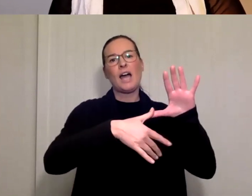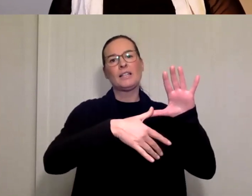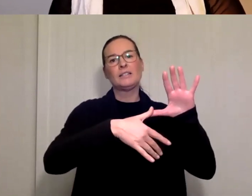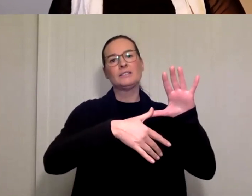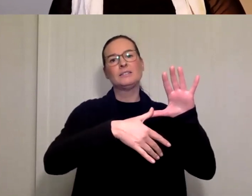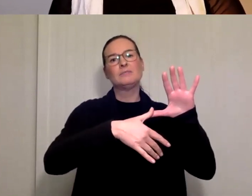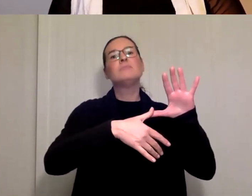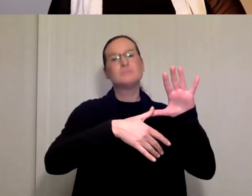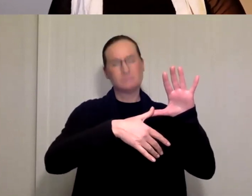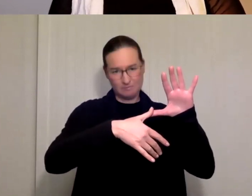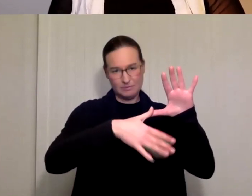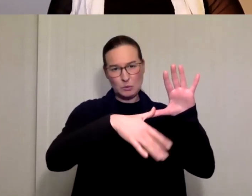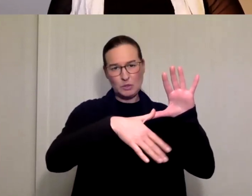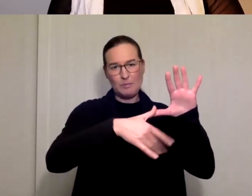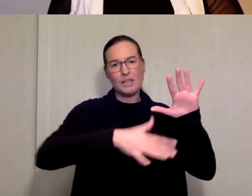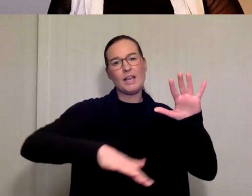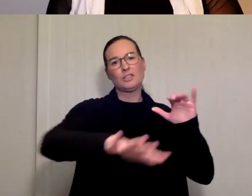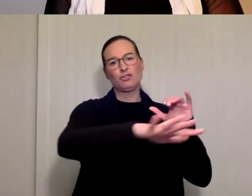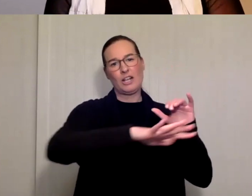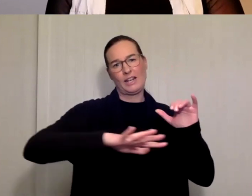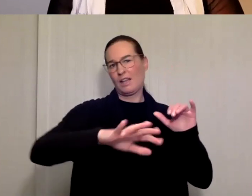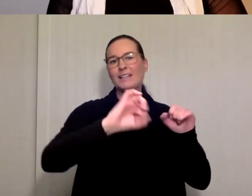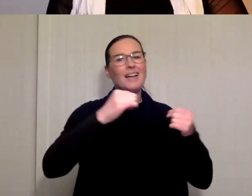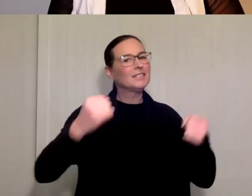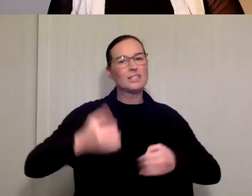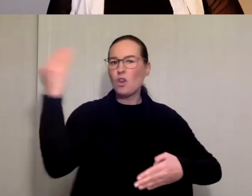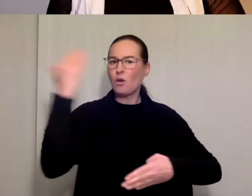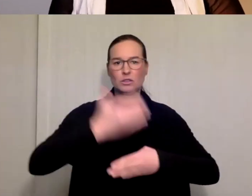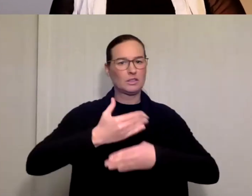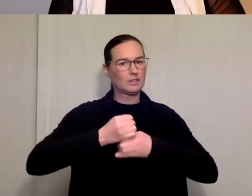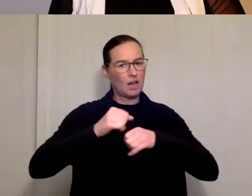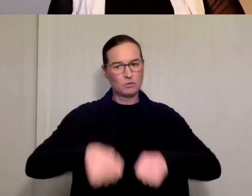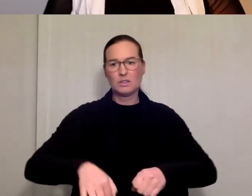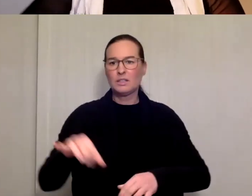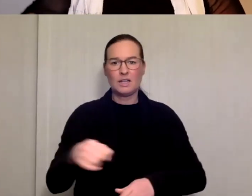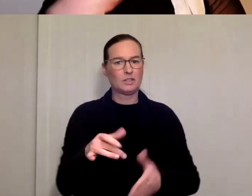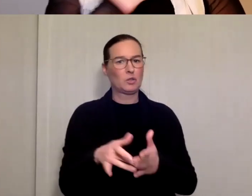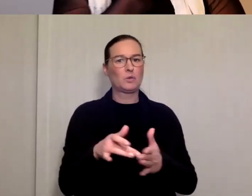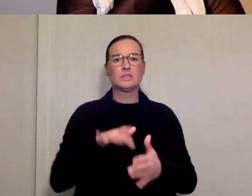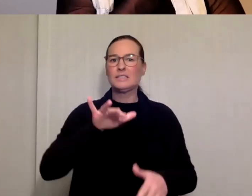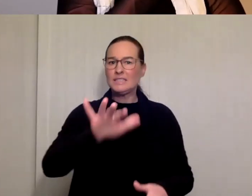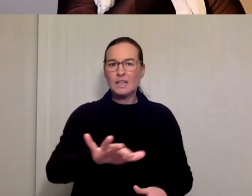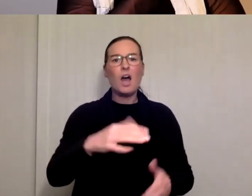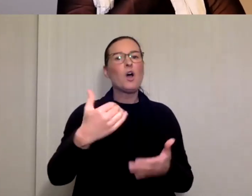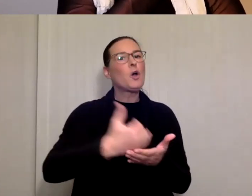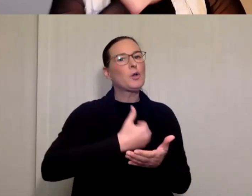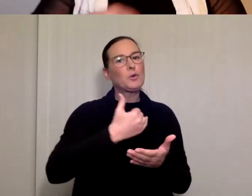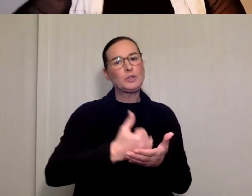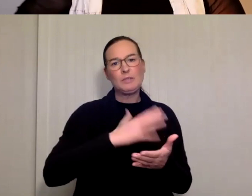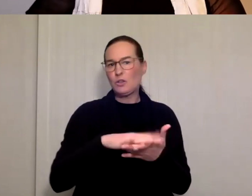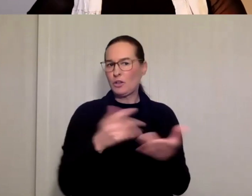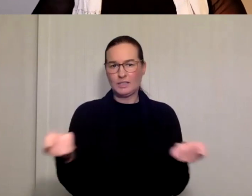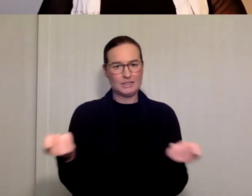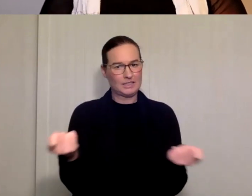Fallzahlen kontinuierlich haben und keinen Lockdown machen, weil sie genau wissen, dass das in deren Ökonomie nicht stemmbar und nicht koordinierbarer